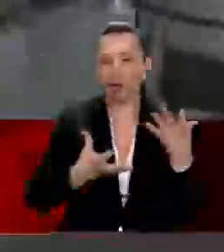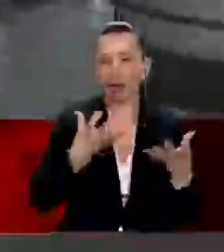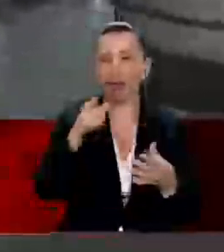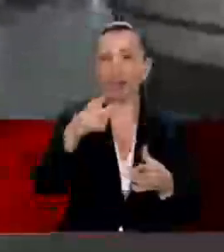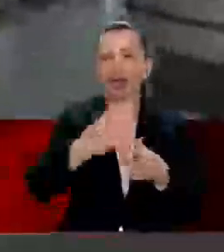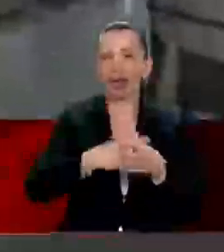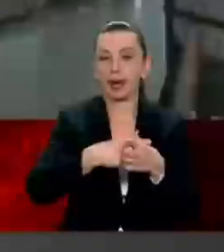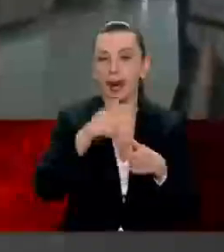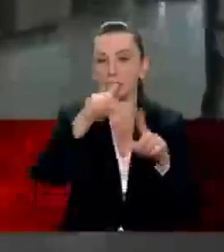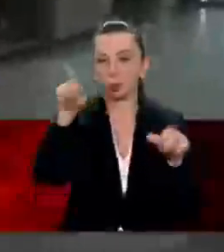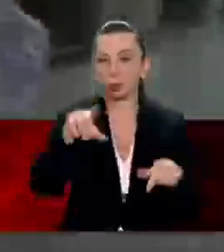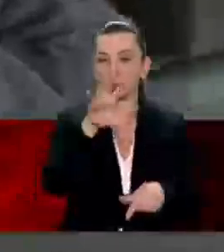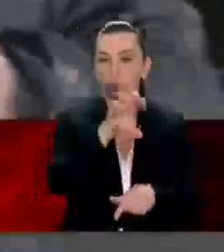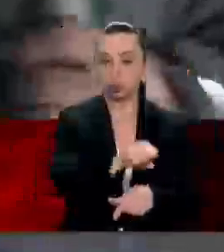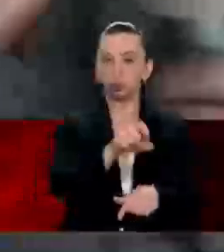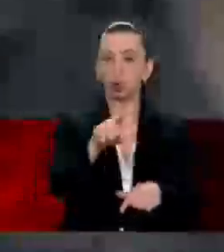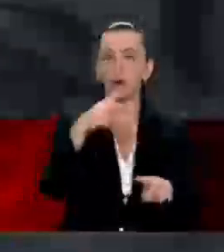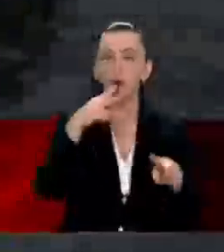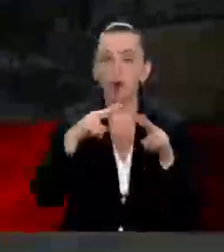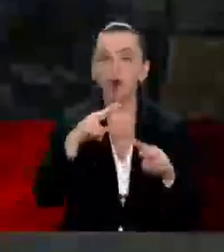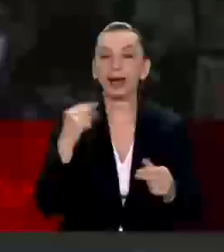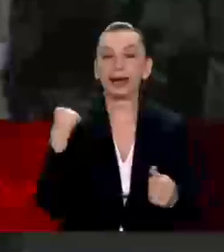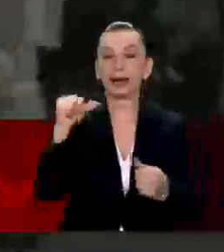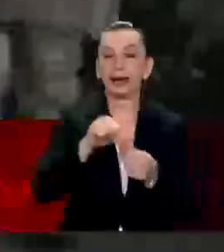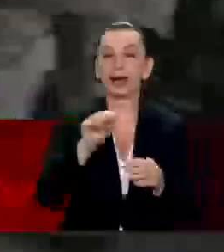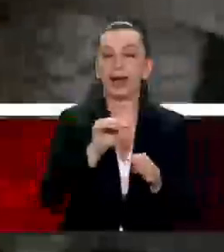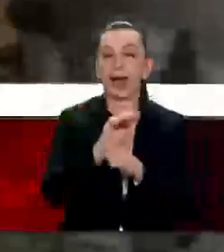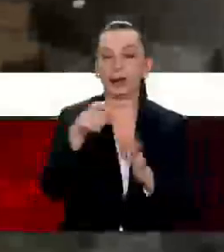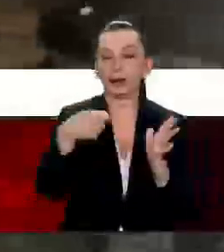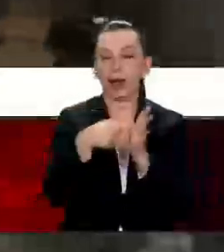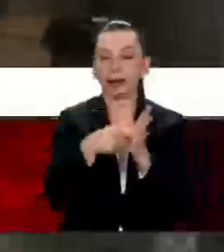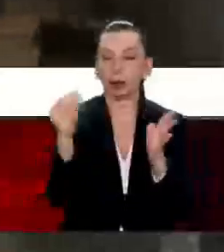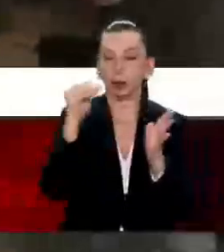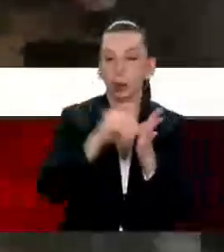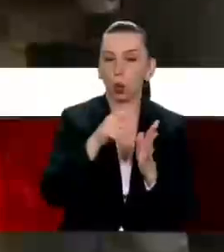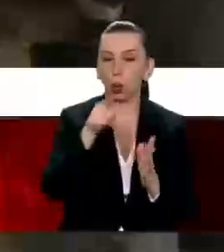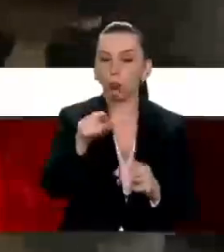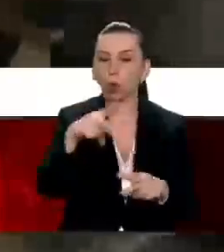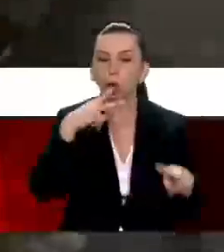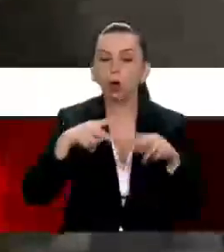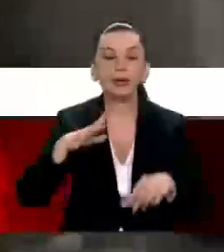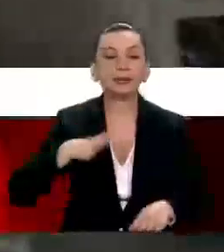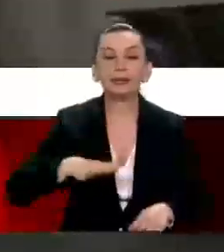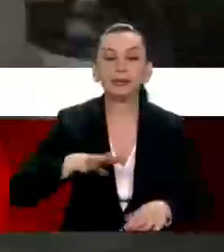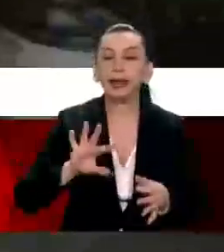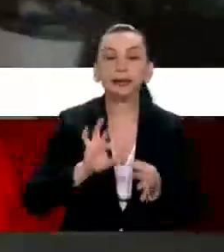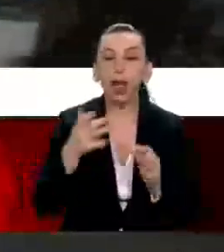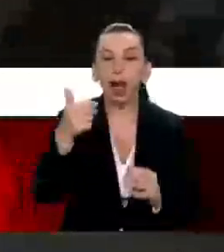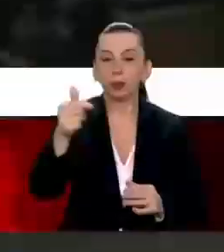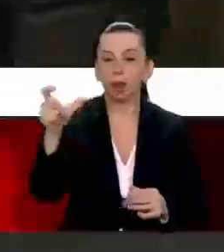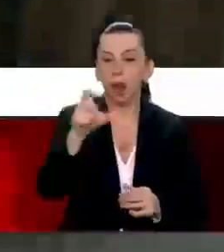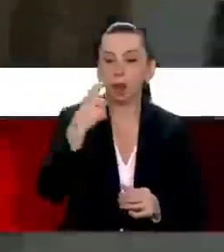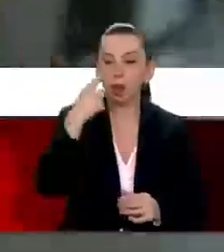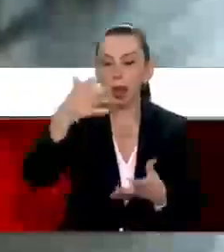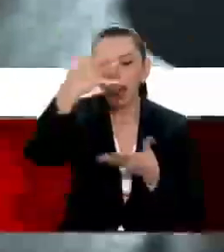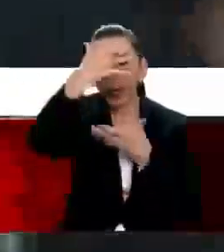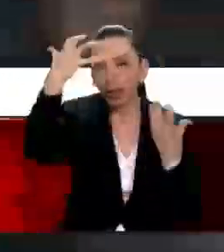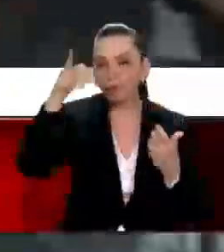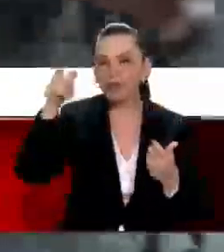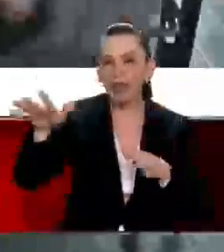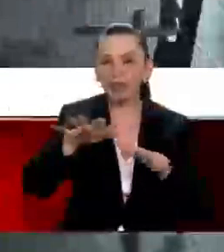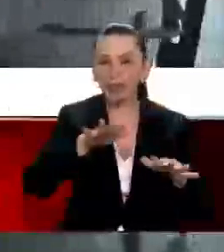ve lokantanın adı Yeniden Hayat Lokantası oldu. Şimdi bu lokantadaki amaç 6 ay boyunca Elbistan'da